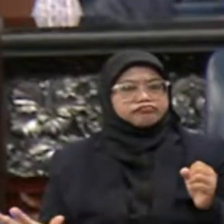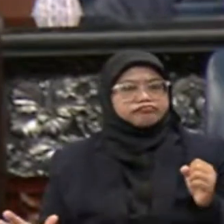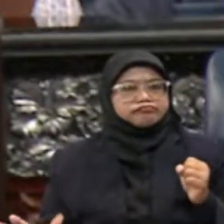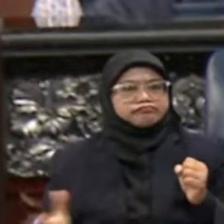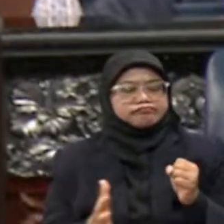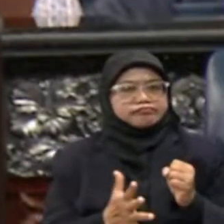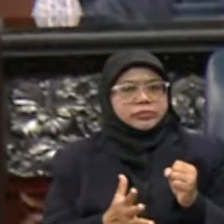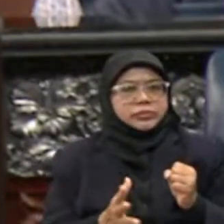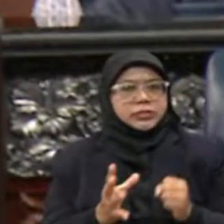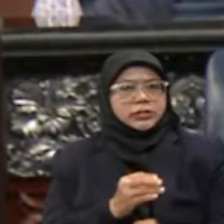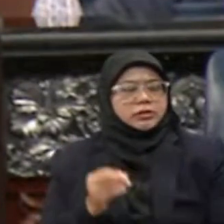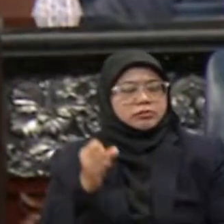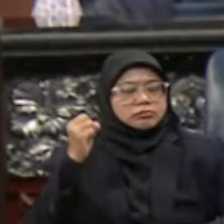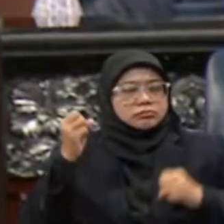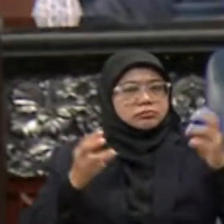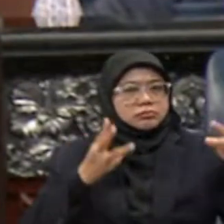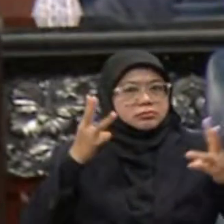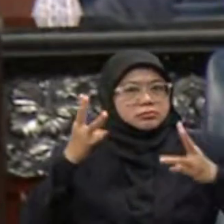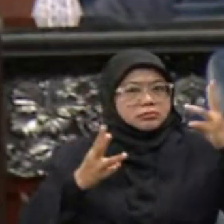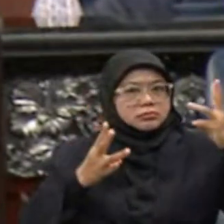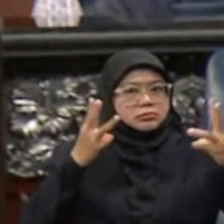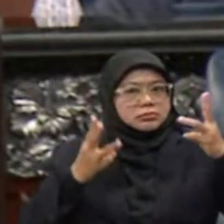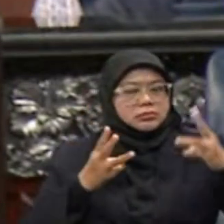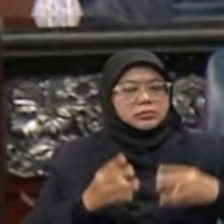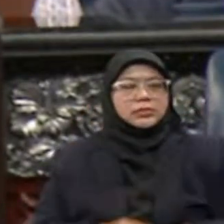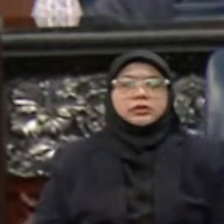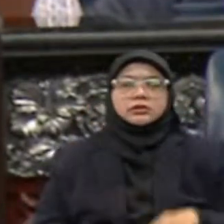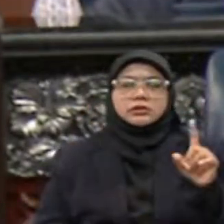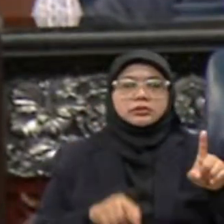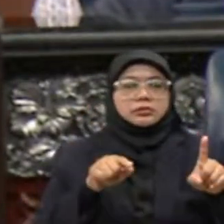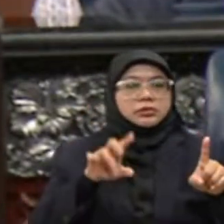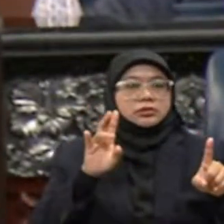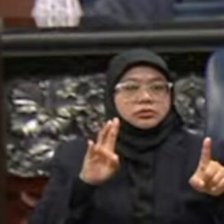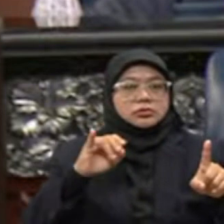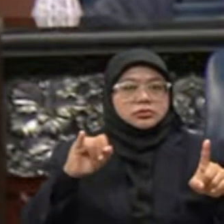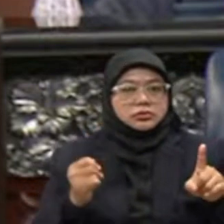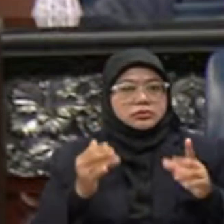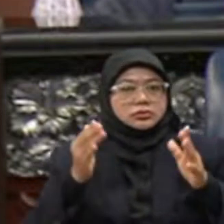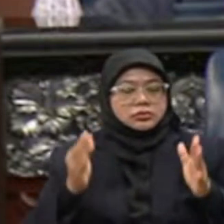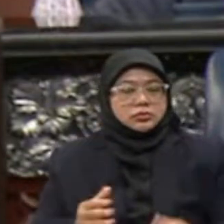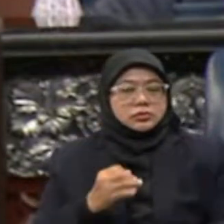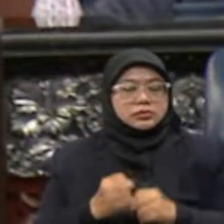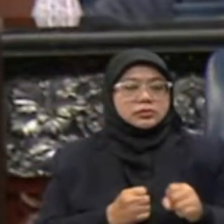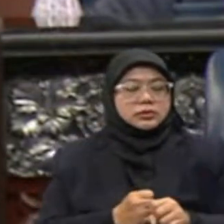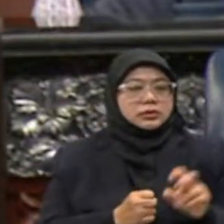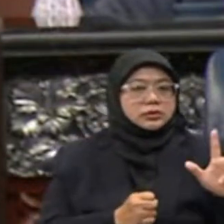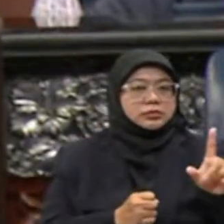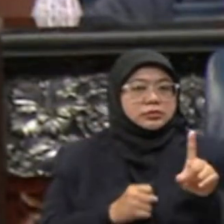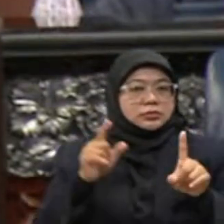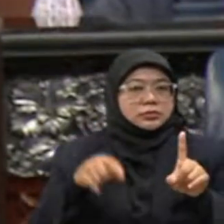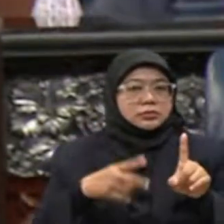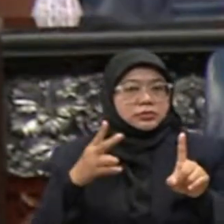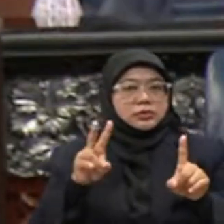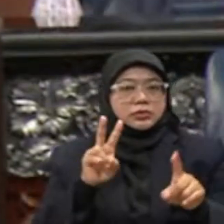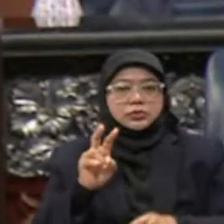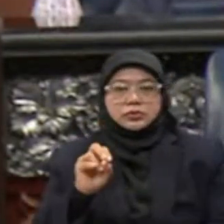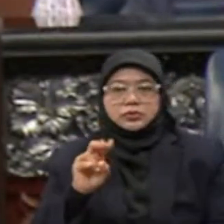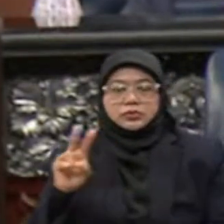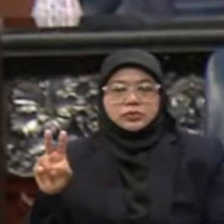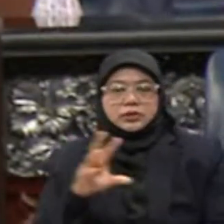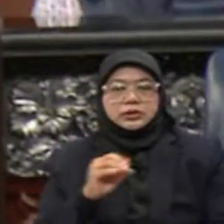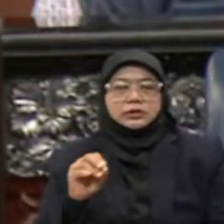pada tahap yang amat membimbimbangkan seramai satu peran tujuh juta Pada 31 Desember 2022 atau